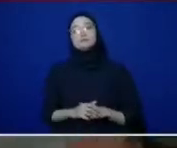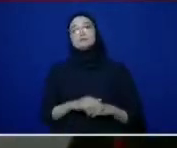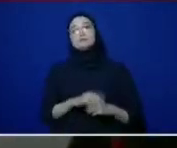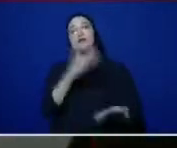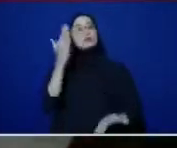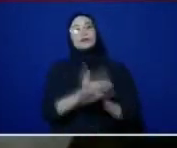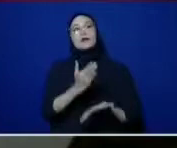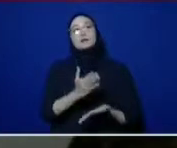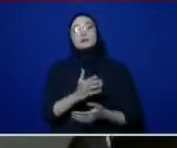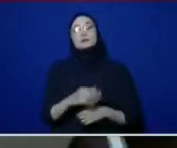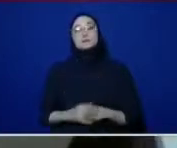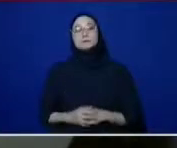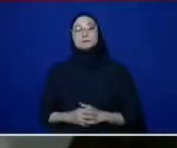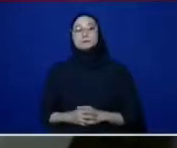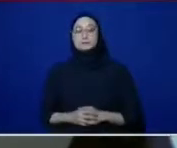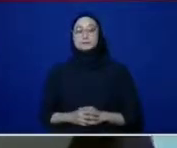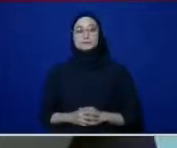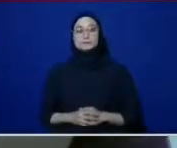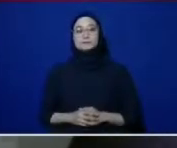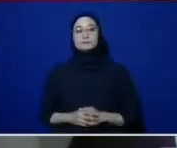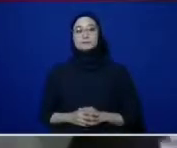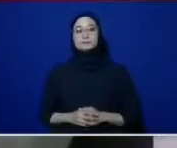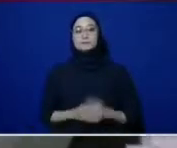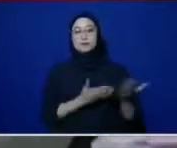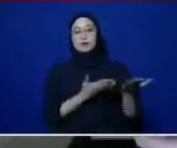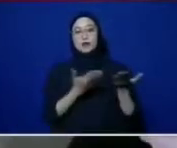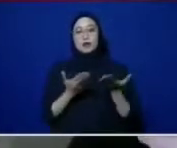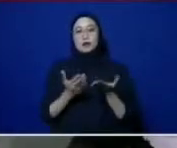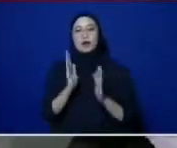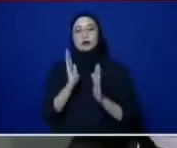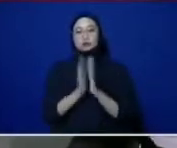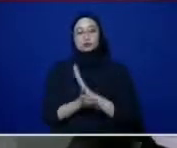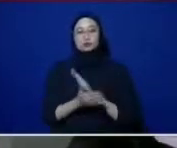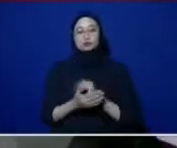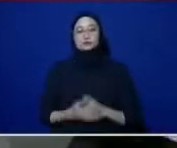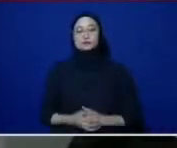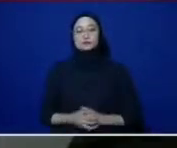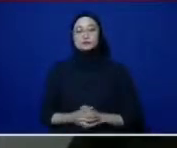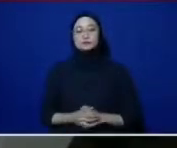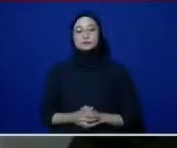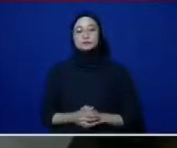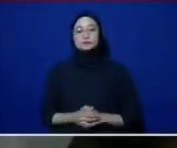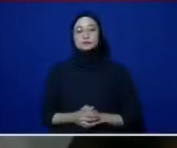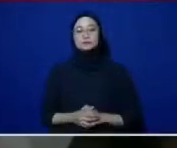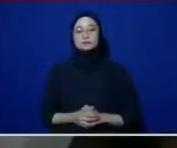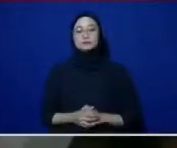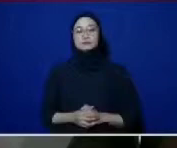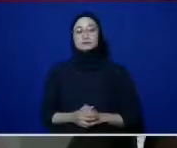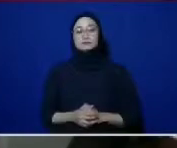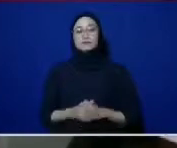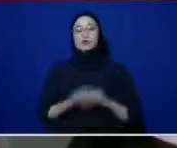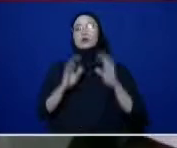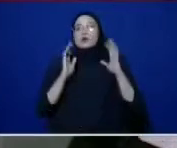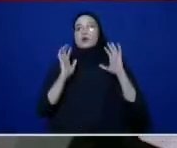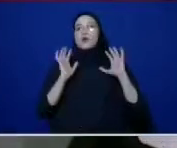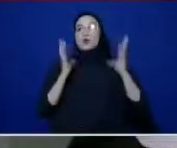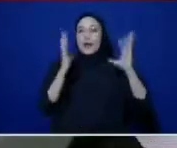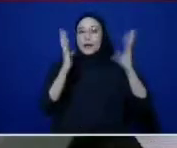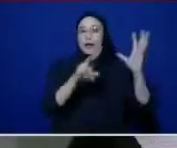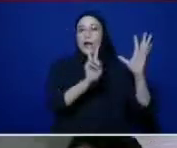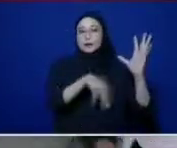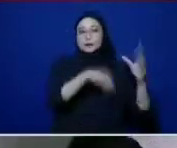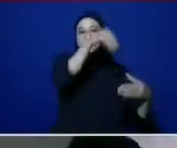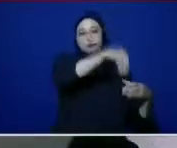Terima kasih. Baik, silakan. Langsung saja, Pak. Jadi selain penghutanan kembali, kita